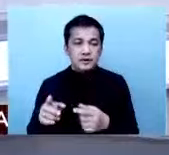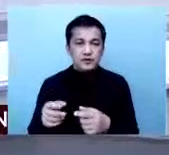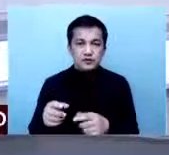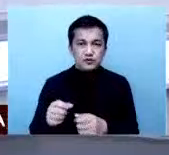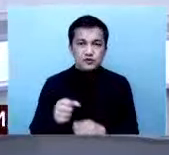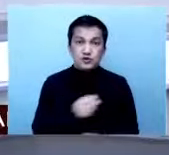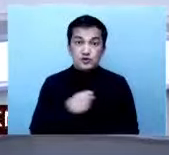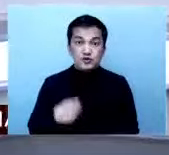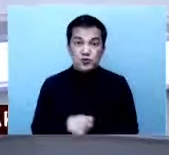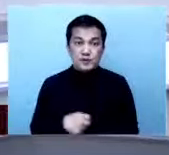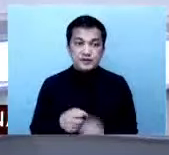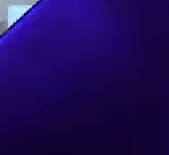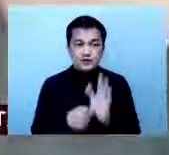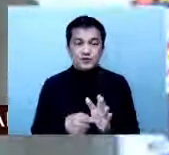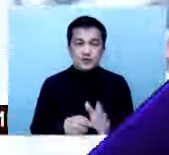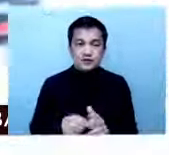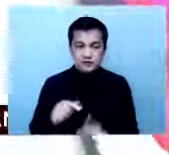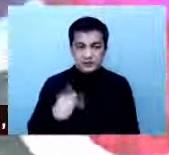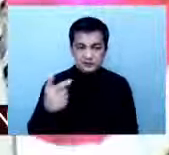Layla